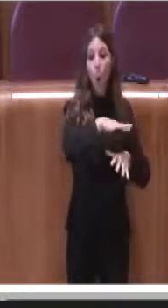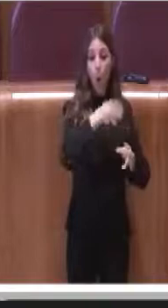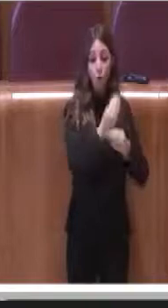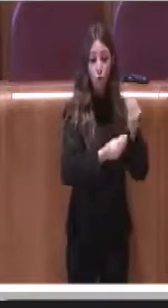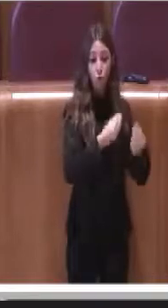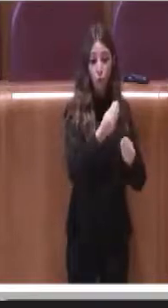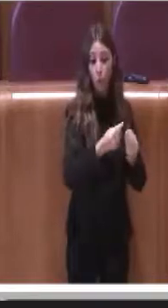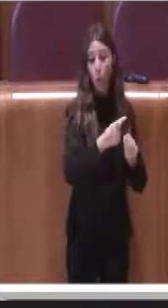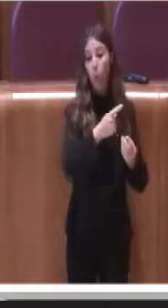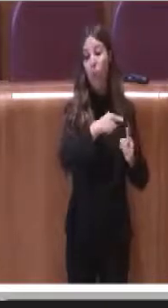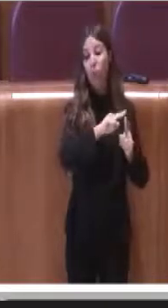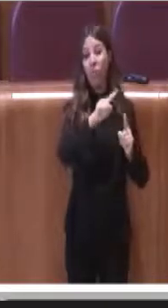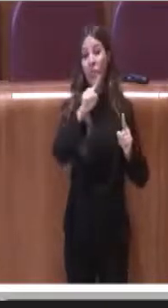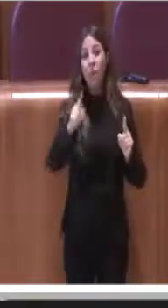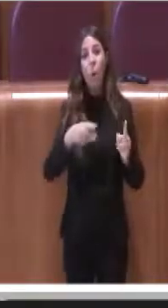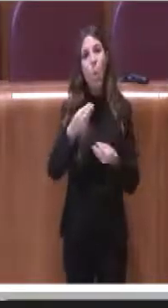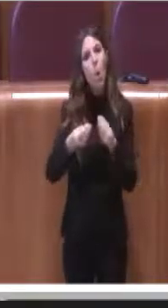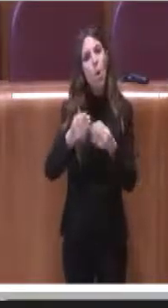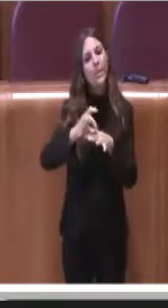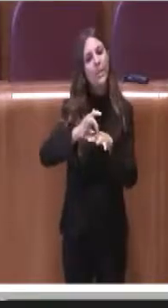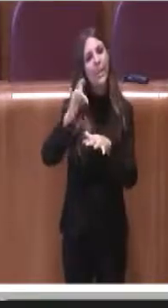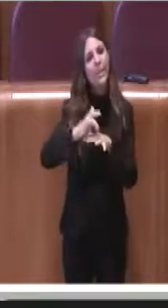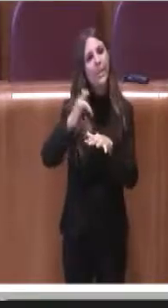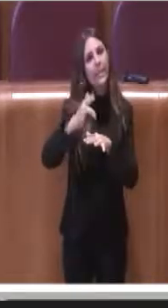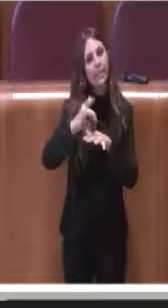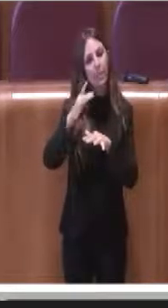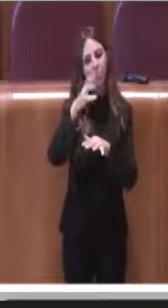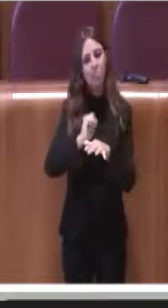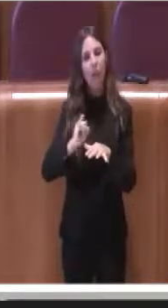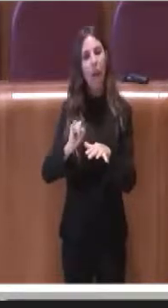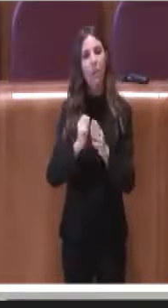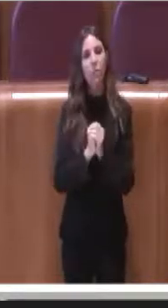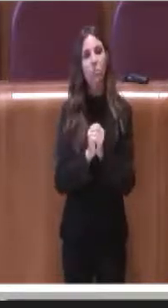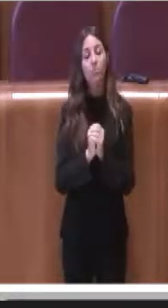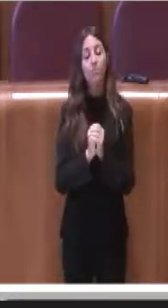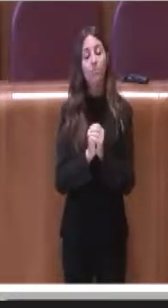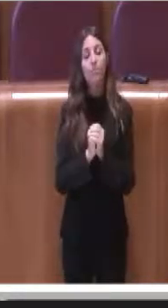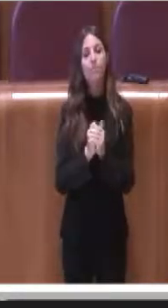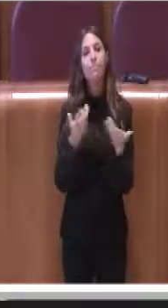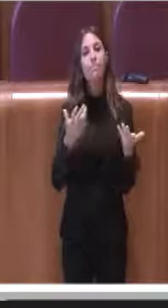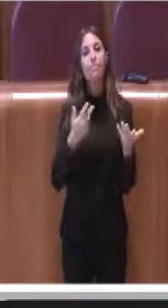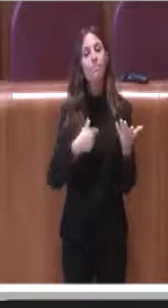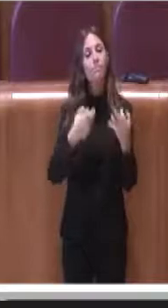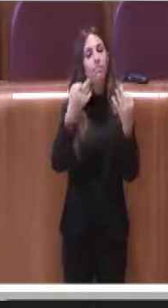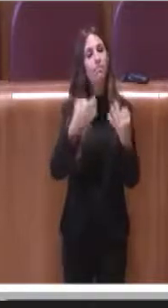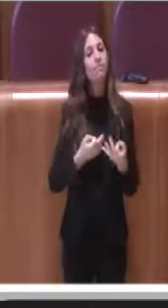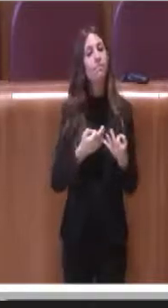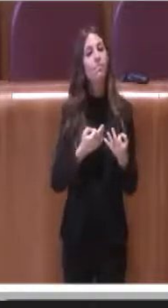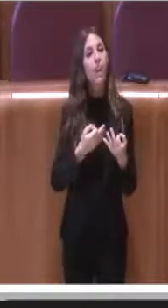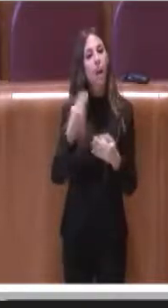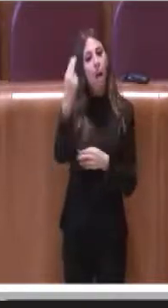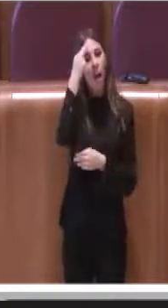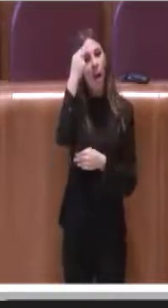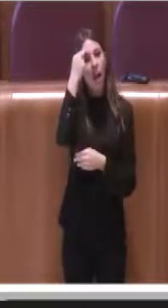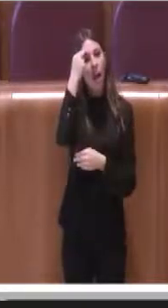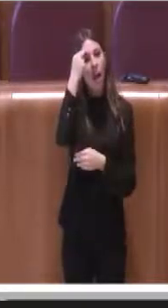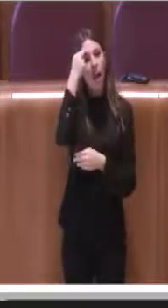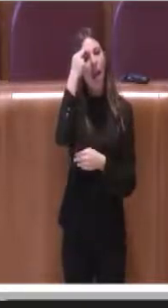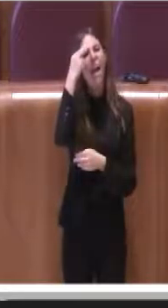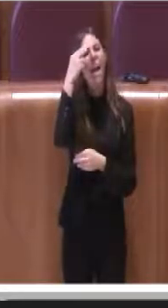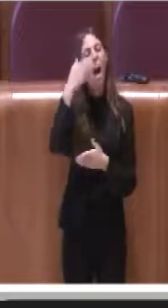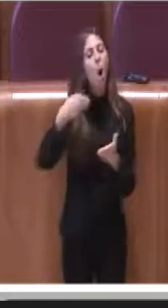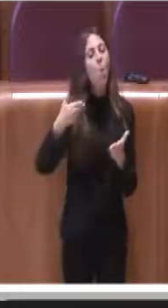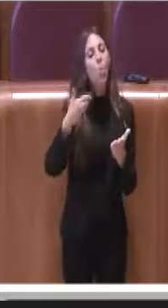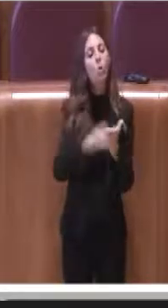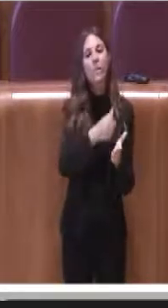luogo sensibile identificato. Ora, nel frattempo, poi è giusto ricordare, anche per far capire perché abbiamo presentato